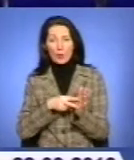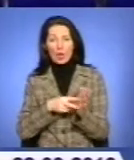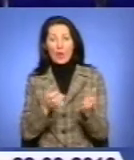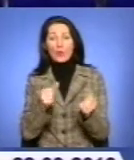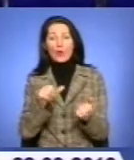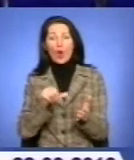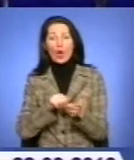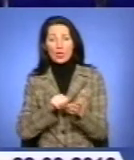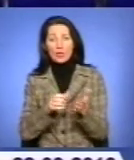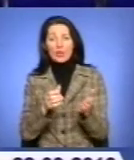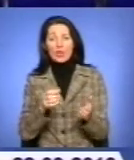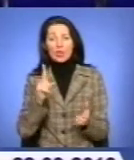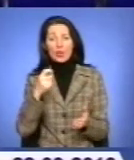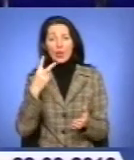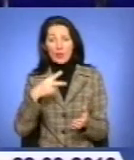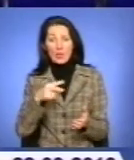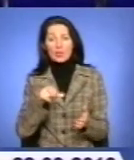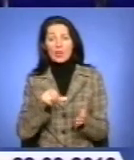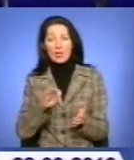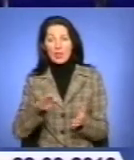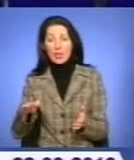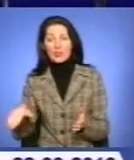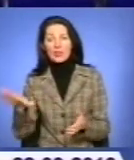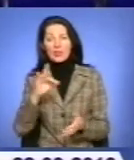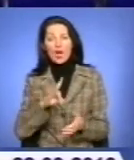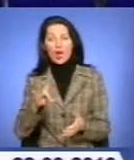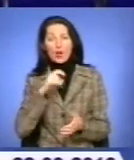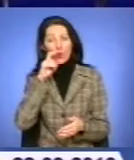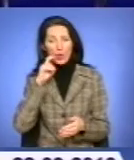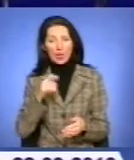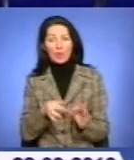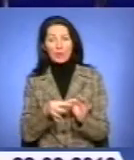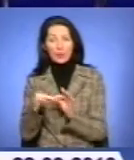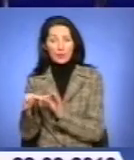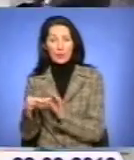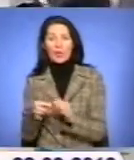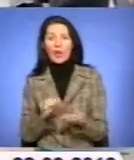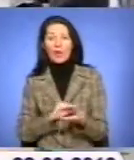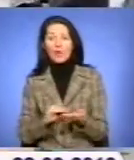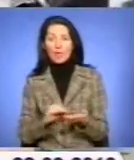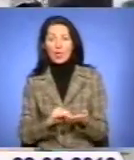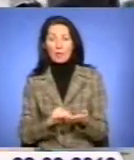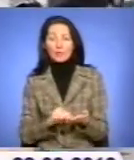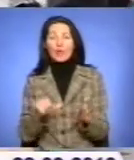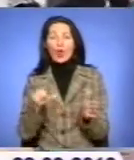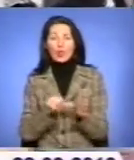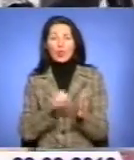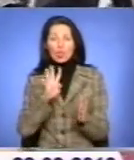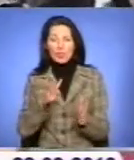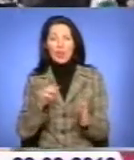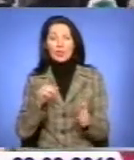120 представників з усіх регіонів України. Докладніше у сюжеті нашої знімальної групи. Участь у четвертому